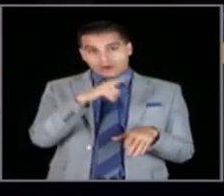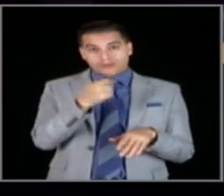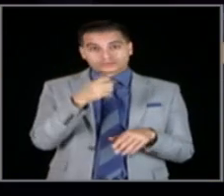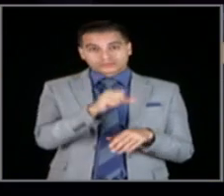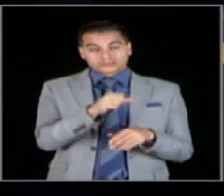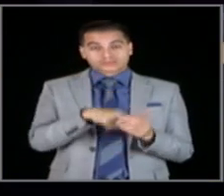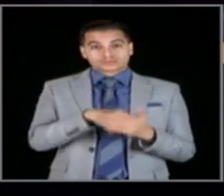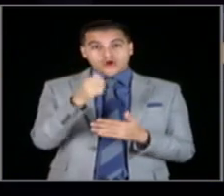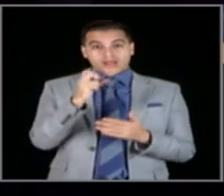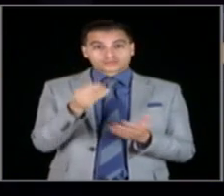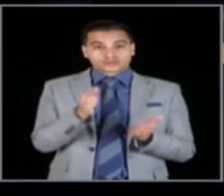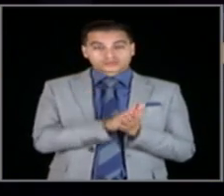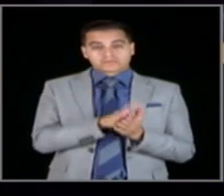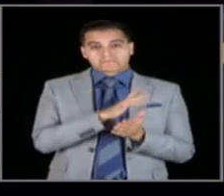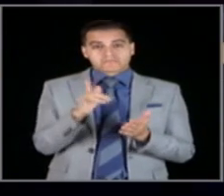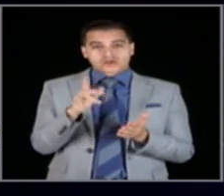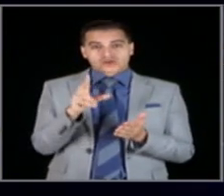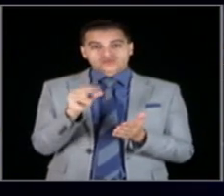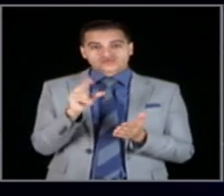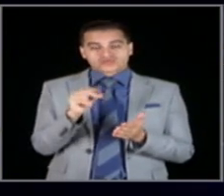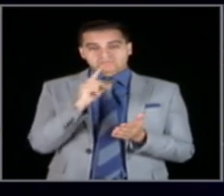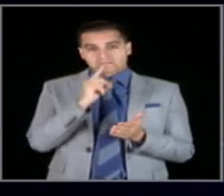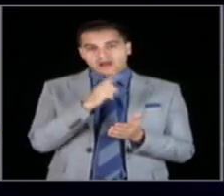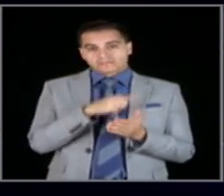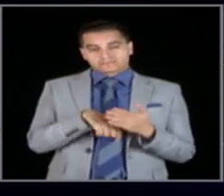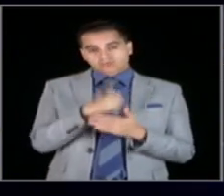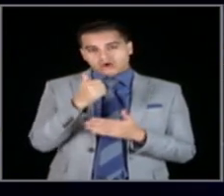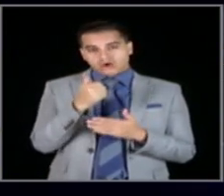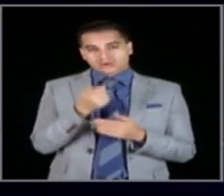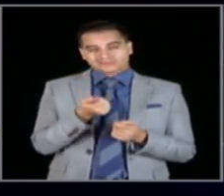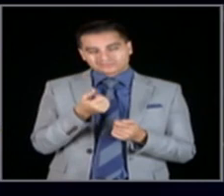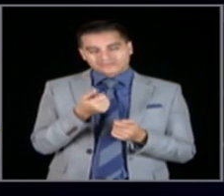95 و25. 120. طبعا